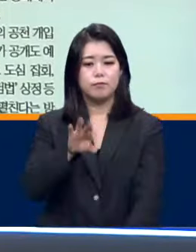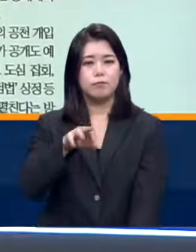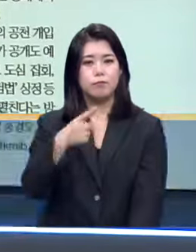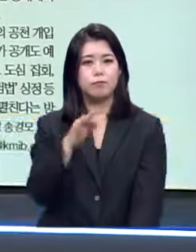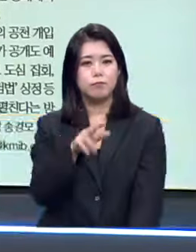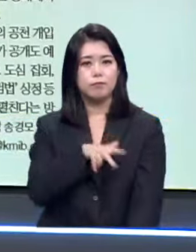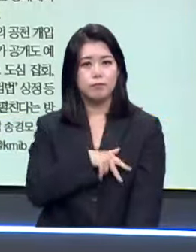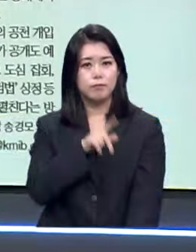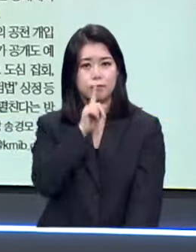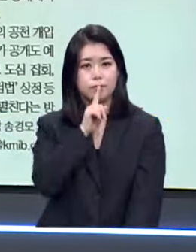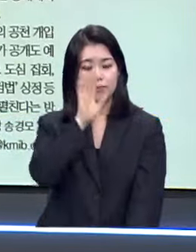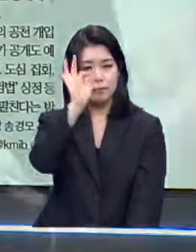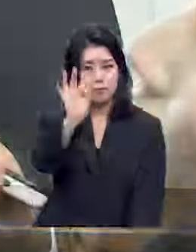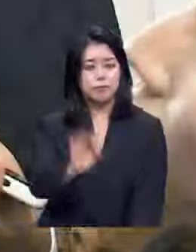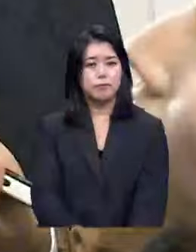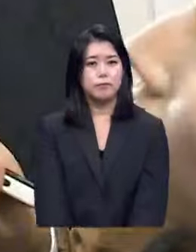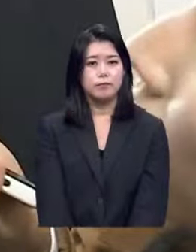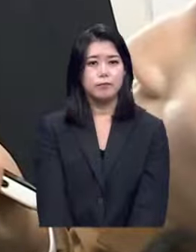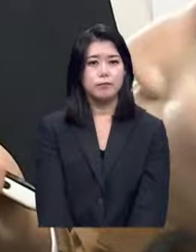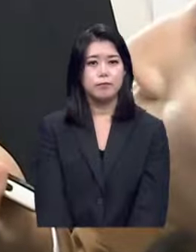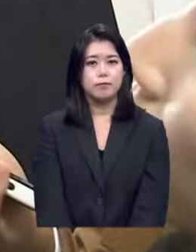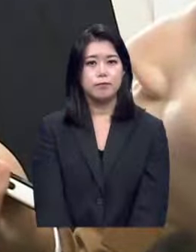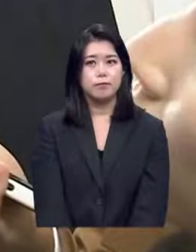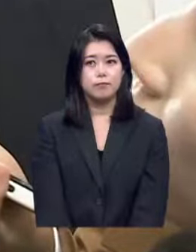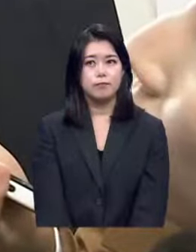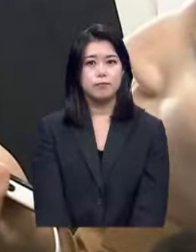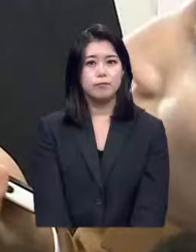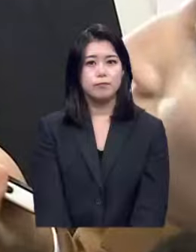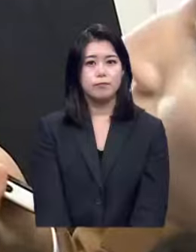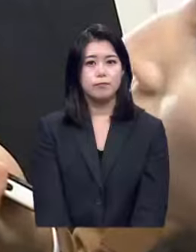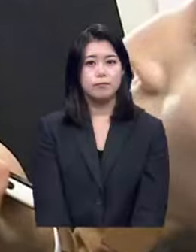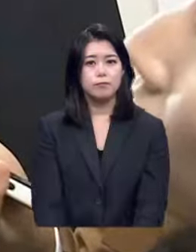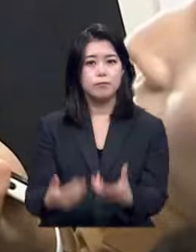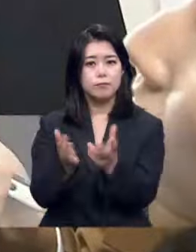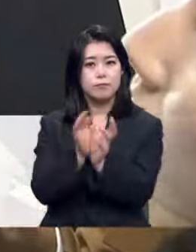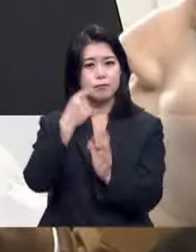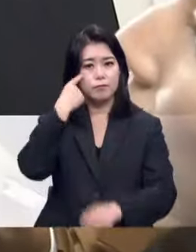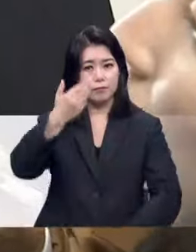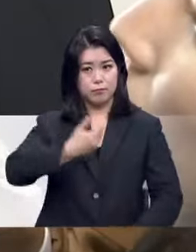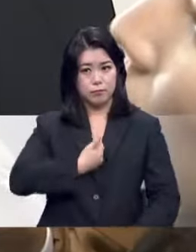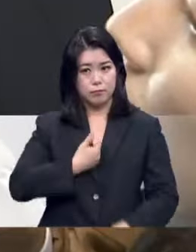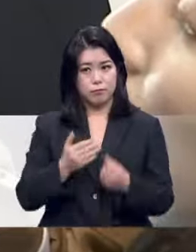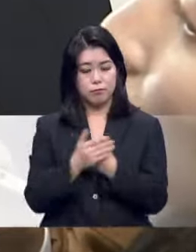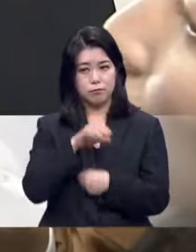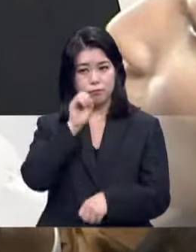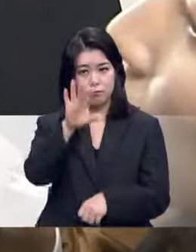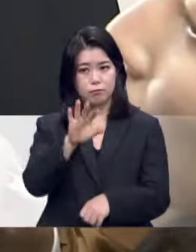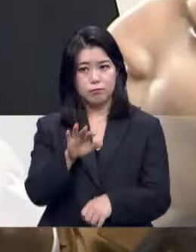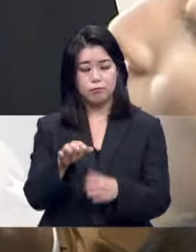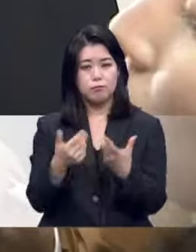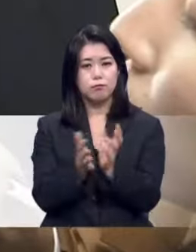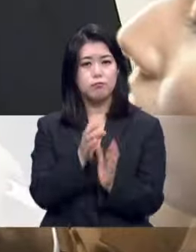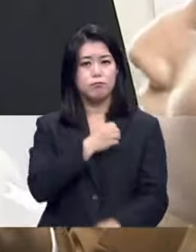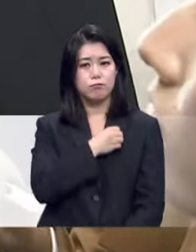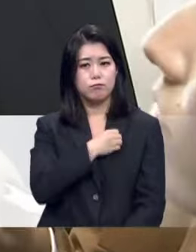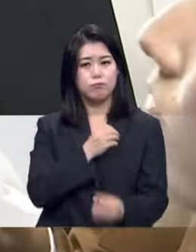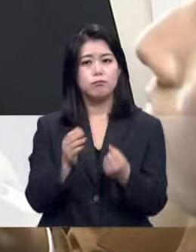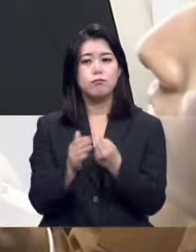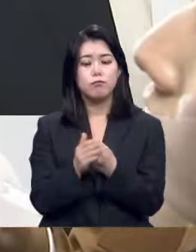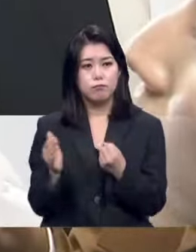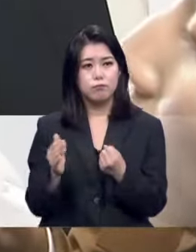들어보고 올까요 당에서 의견을 물어와서 의견을 얘기한 거는 당원으로